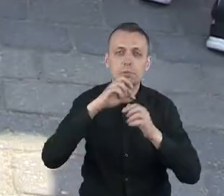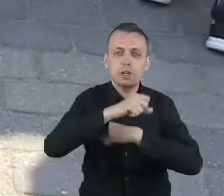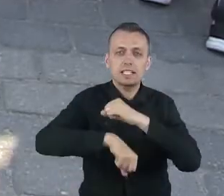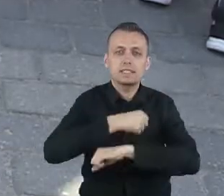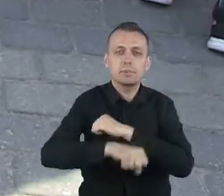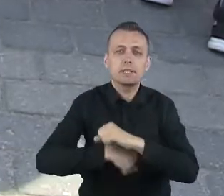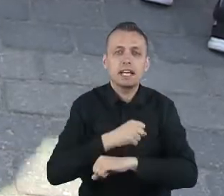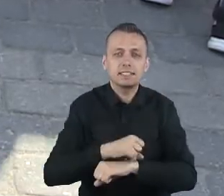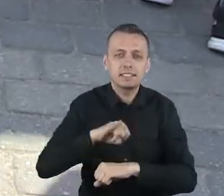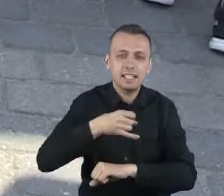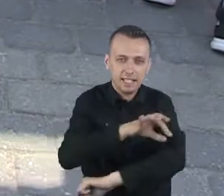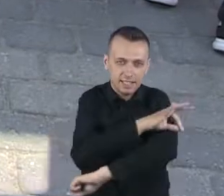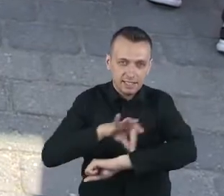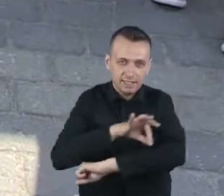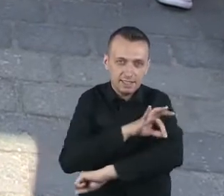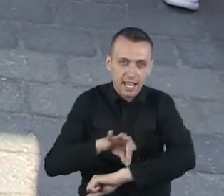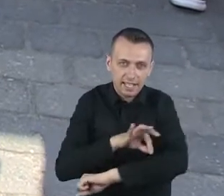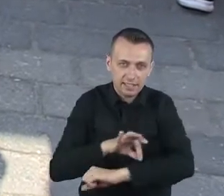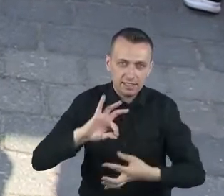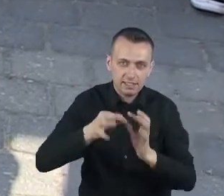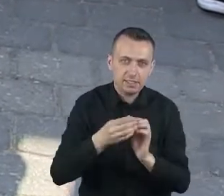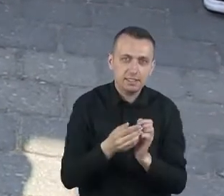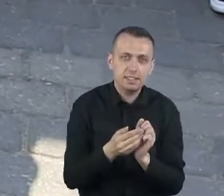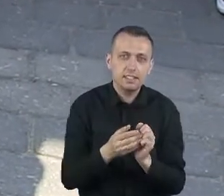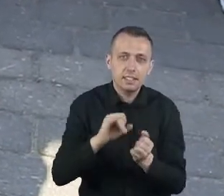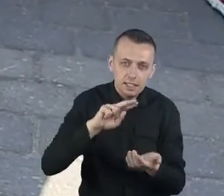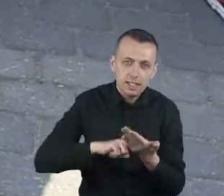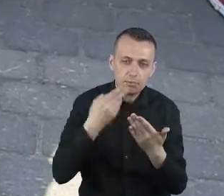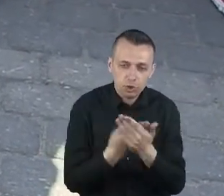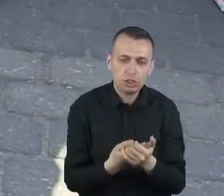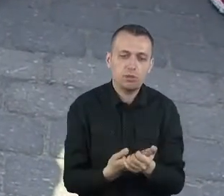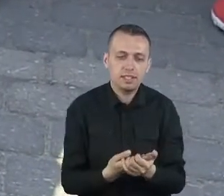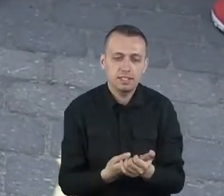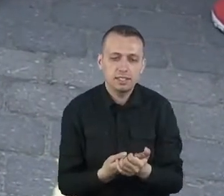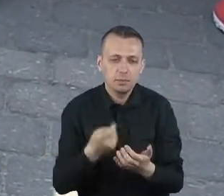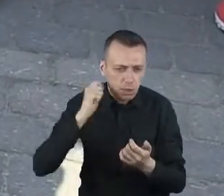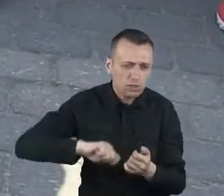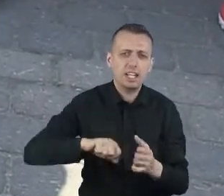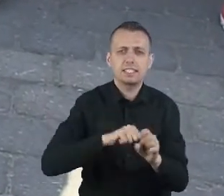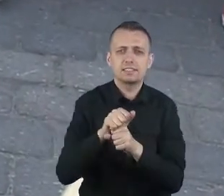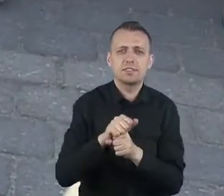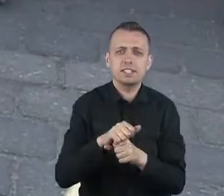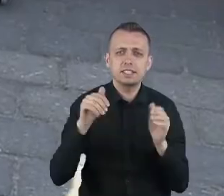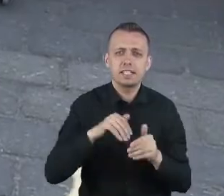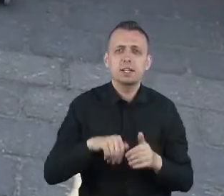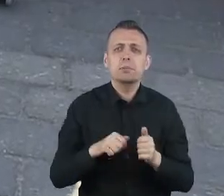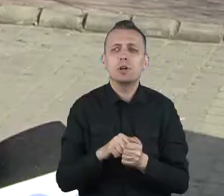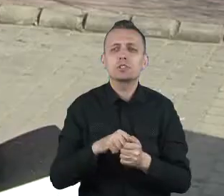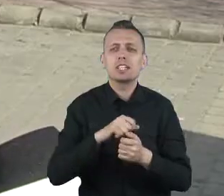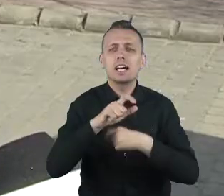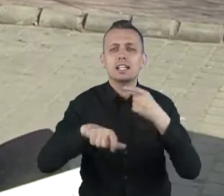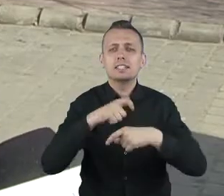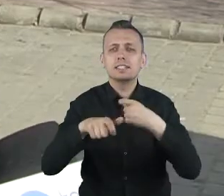tutaj na miejscu z technikiem kryminalistycznym, który pokazuje dzieciom, jak się zabezpiecza ślady. Mogą sobie zrobić przykładowo odciski